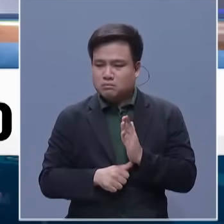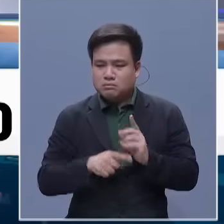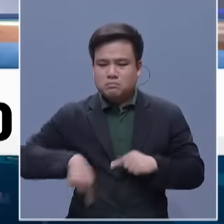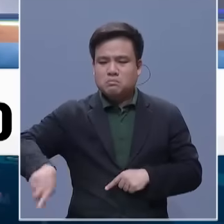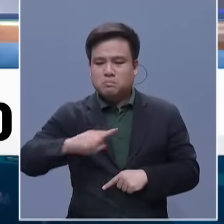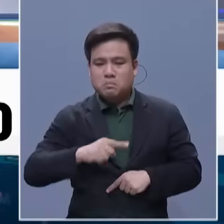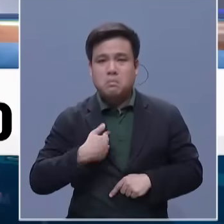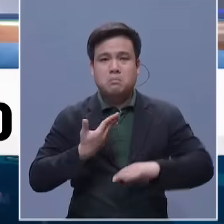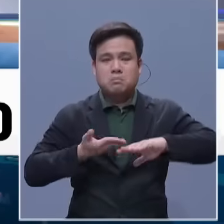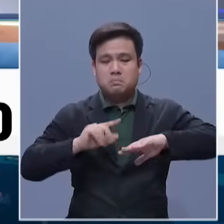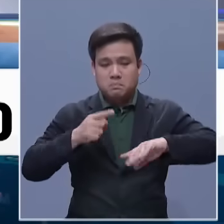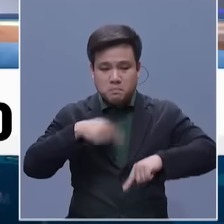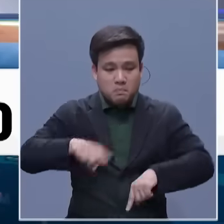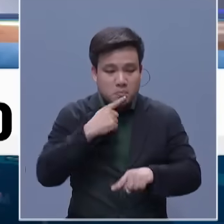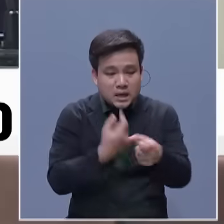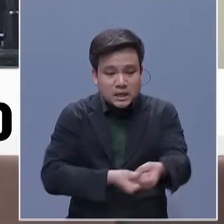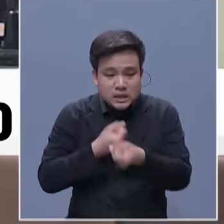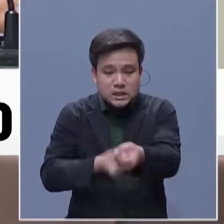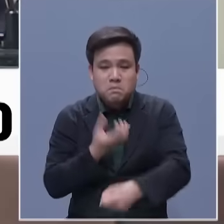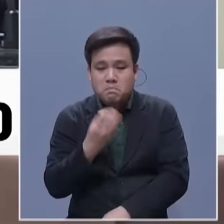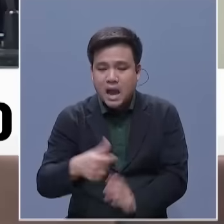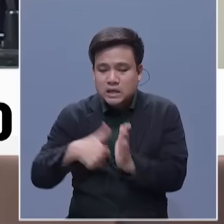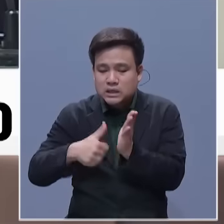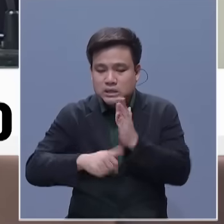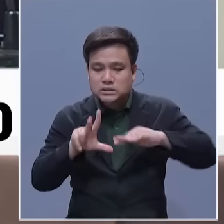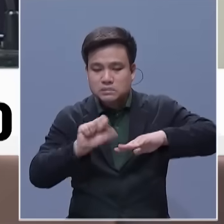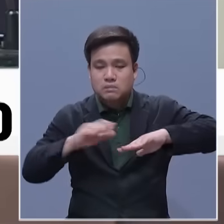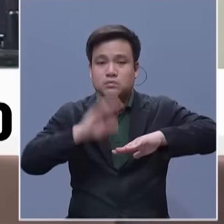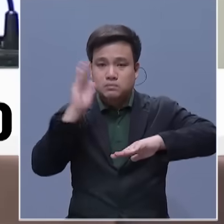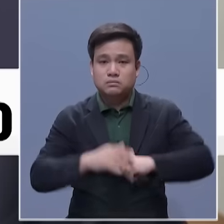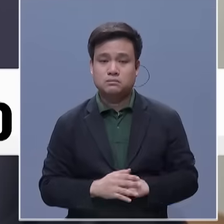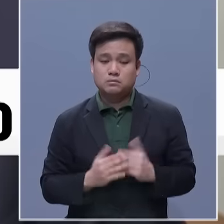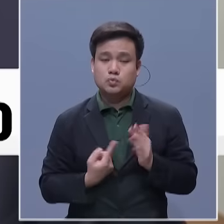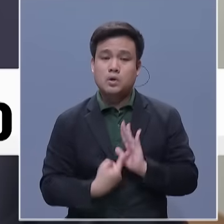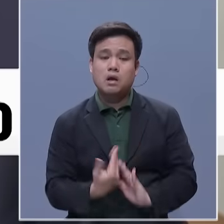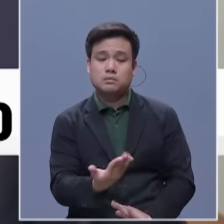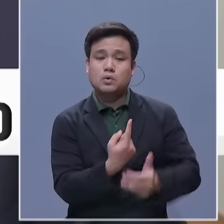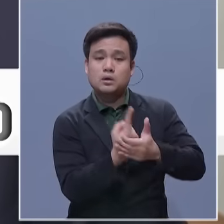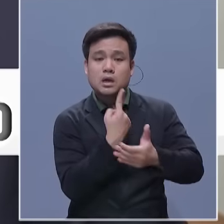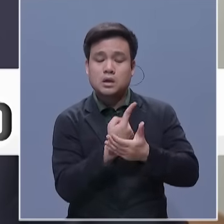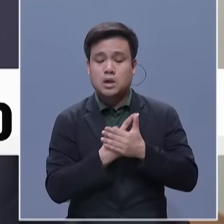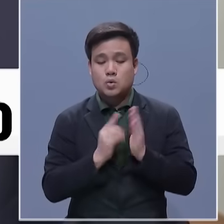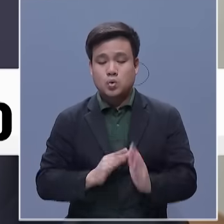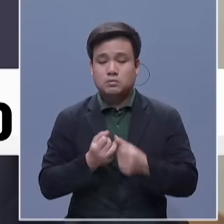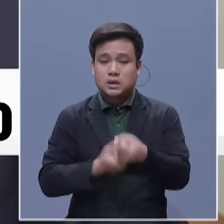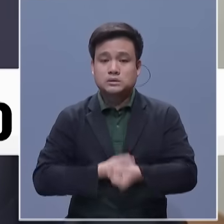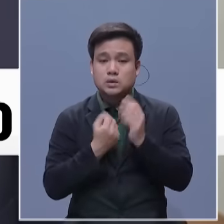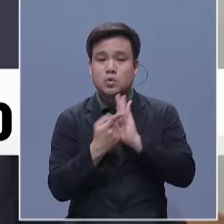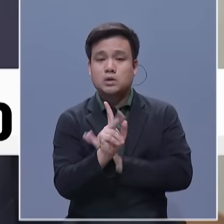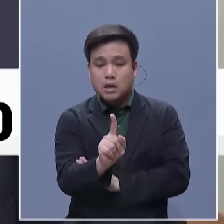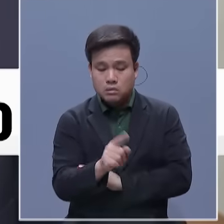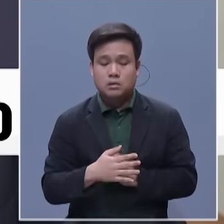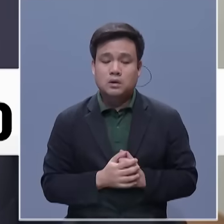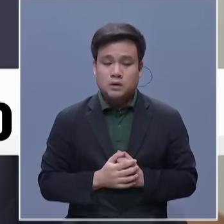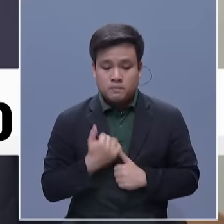ชุมยางสิมตัวแทนกลุ่มเกษตรกรบ้านนนทเขวาจังหวัดขอนแก่นนะครับบอกว่าจากการถามความเห็น